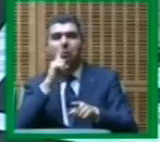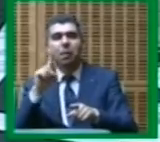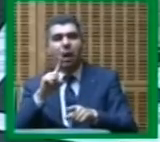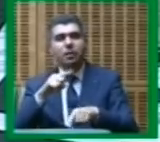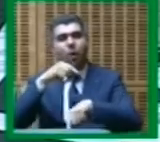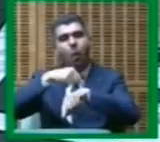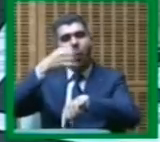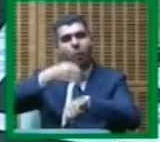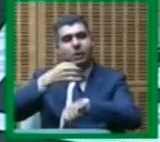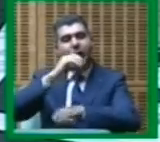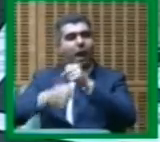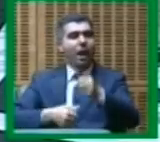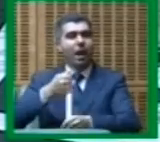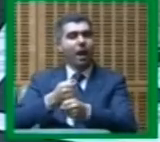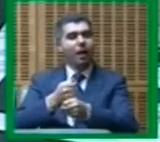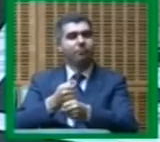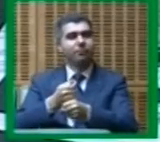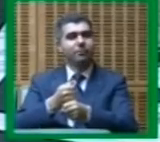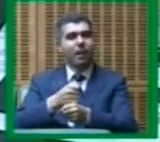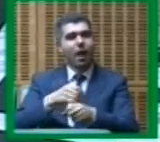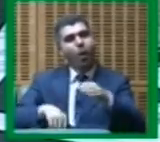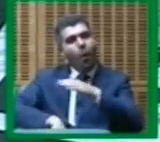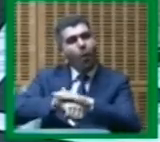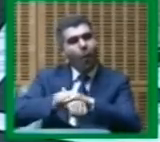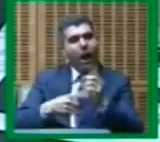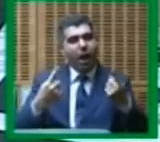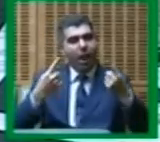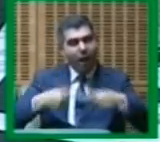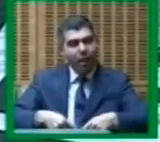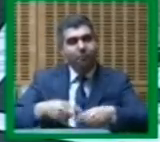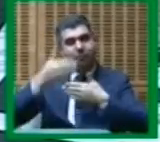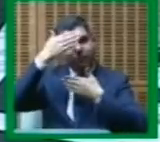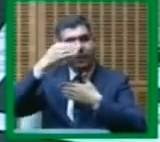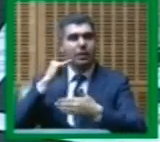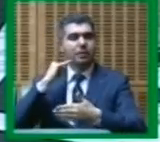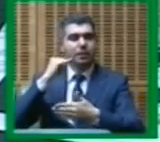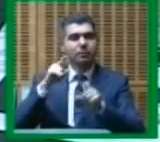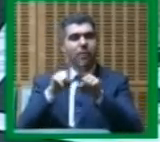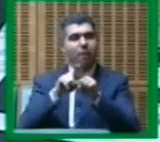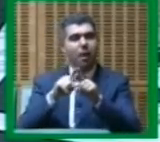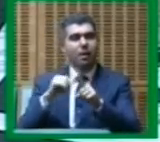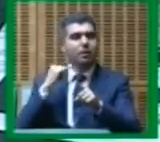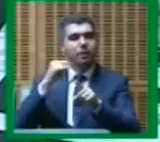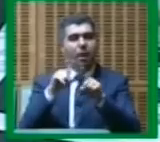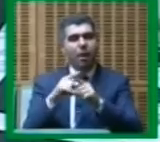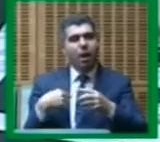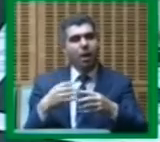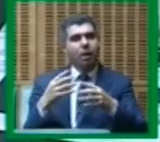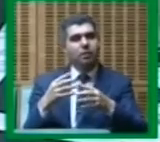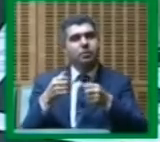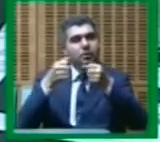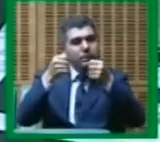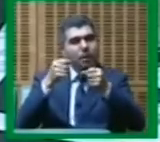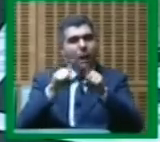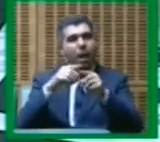كاينة. حنا أولا ما رفضناش، حنا شعارنا واضح، متشبتون بالتنظيم، متمسكون